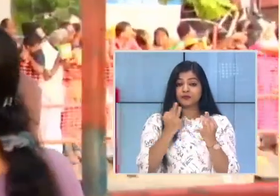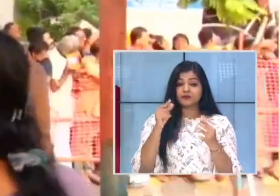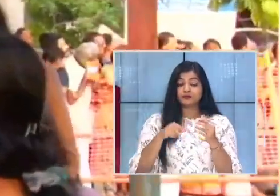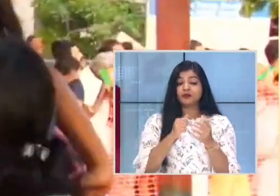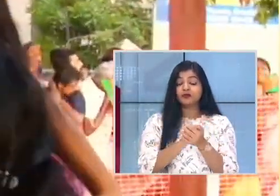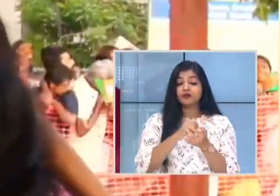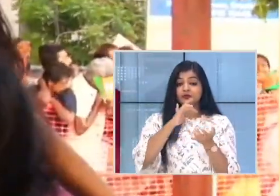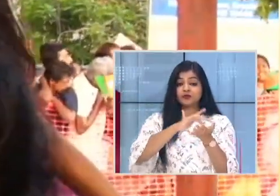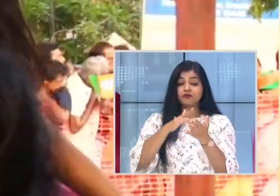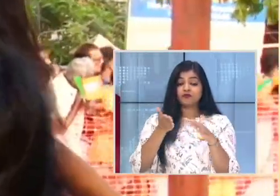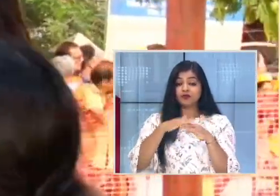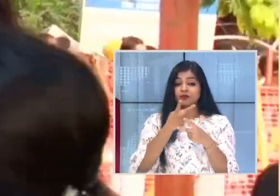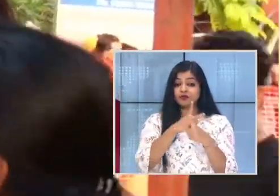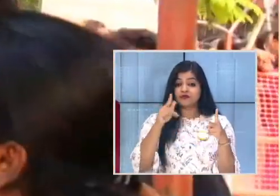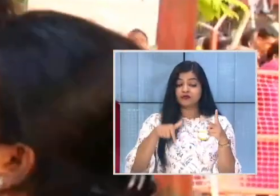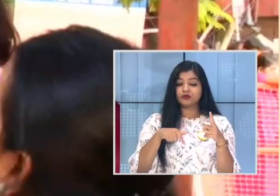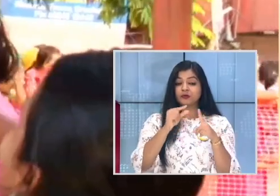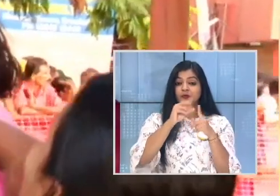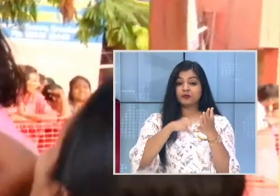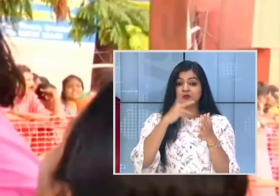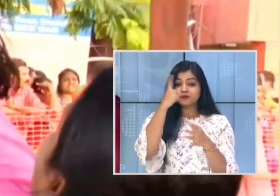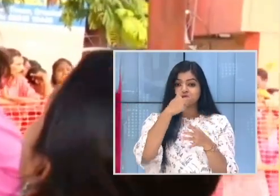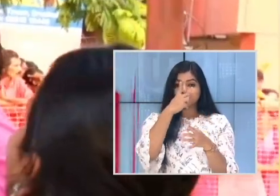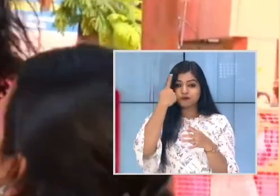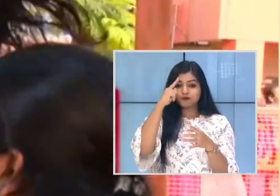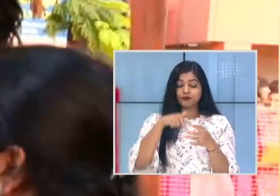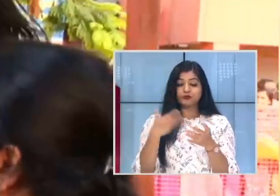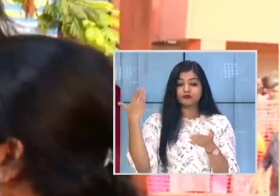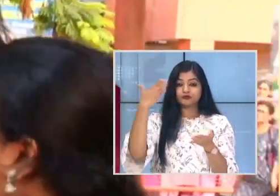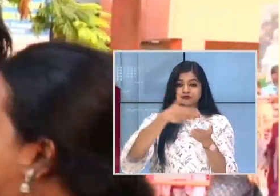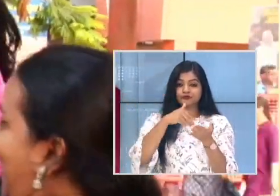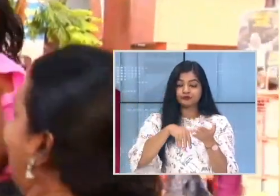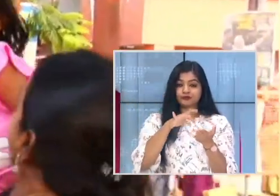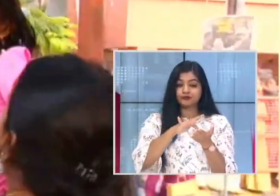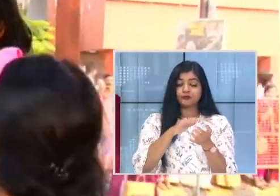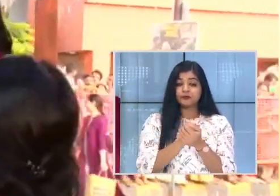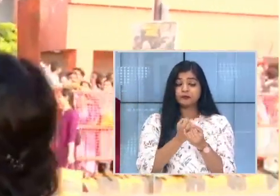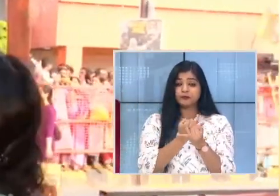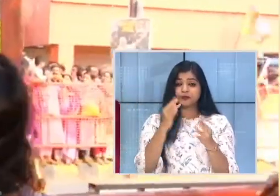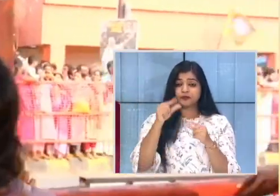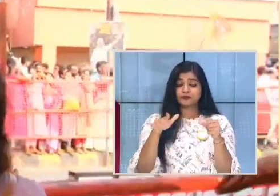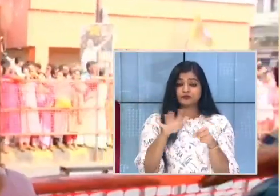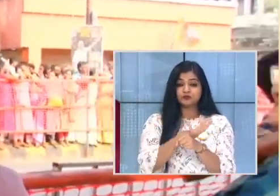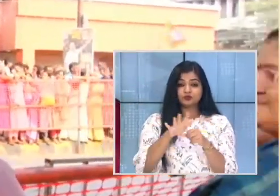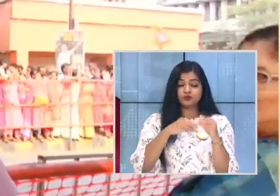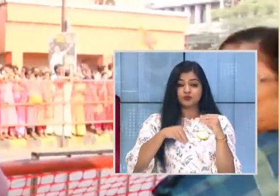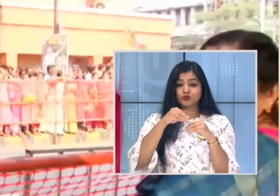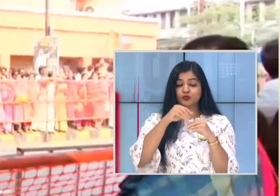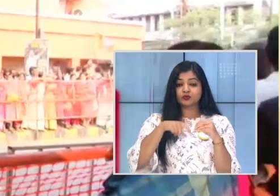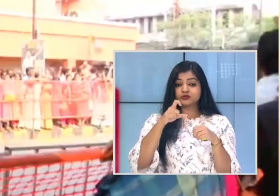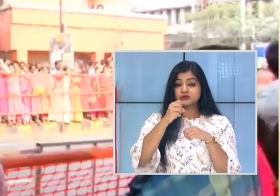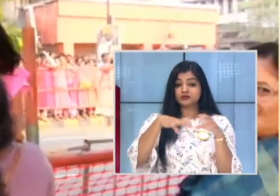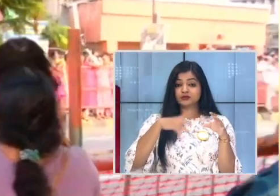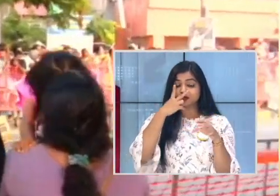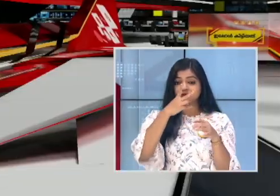നിന്നുള്ള പ്രവർത്തകർ പ്രധാനമന്ത്രിയെ ഒന്ന് കാണുക, ഒരു നോക്ക് കാണുക, ആ ഒരു ആവശ്യവുമായി എത്തിയിരിക്കുന്നു. വലിയ തിരക്കു തന്നെ നഗരത്തിൽ എല്ലായിടത്തും നമുക്ക്